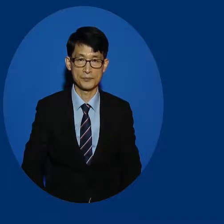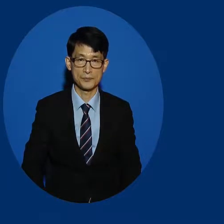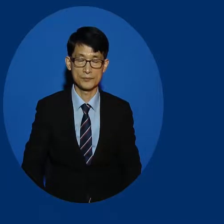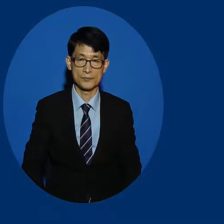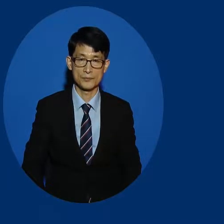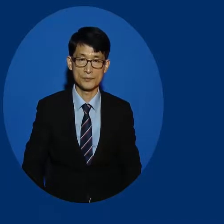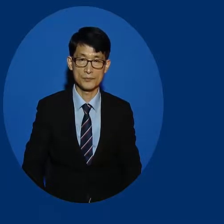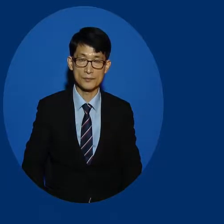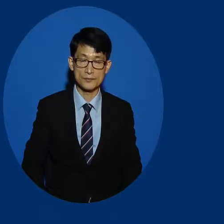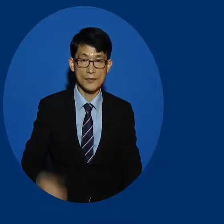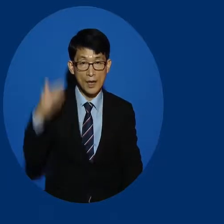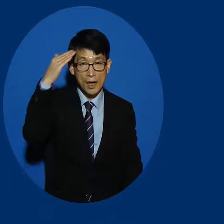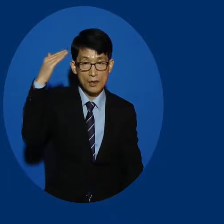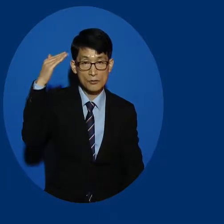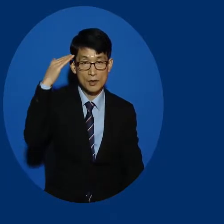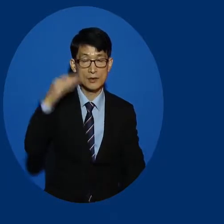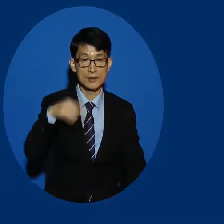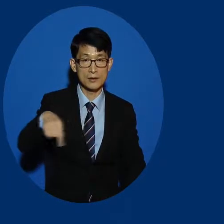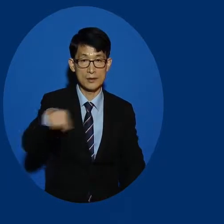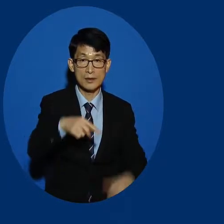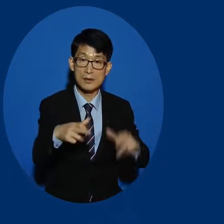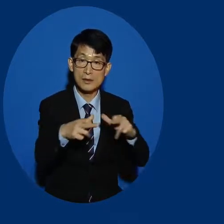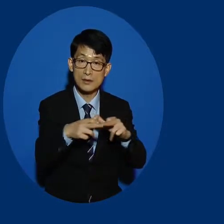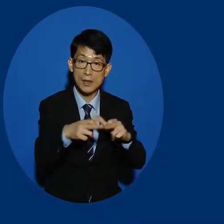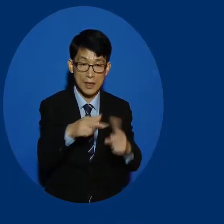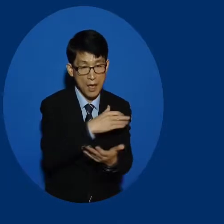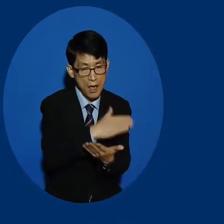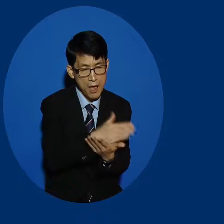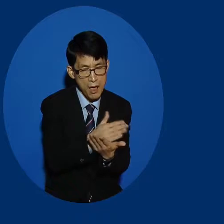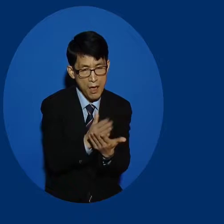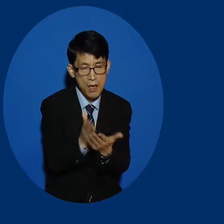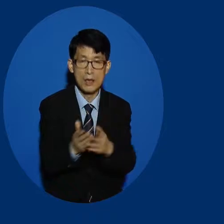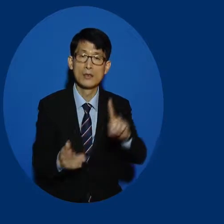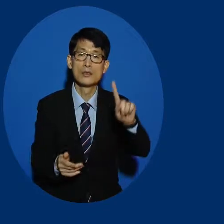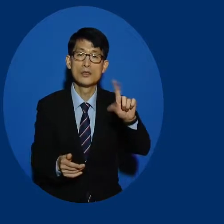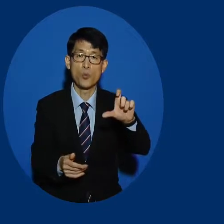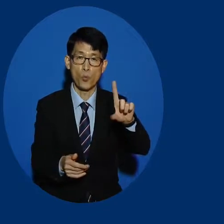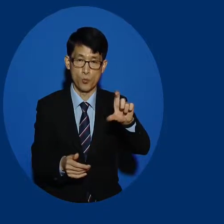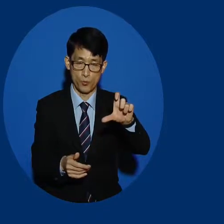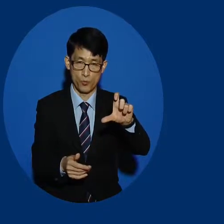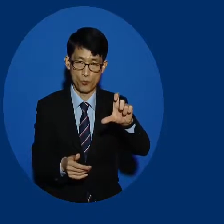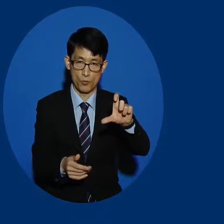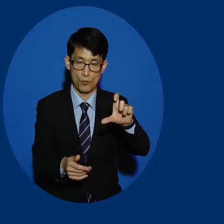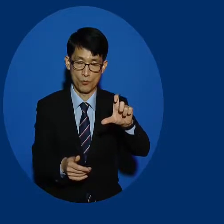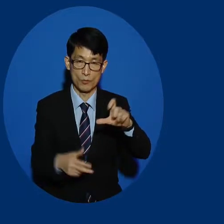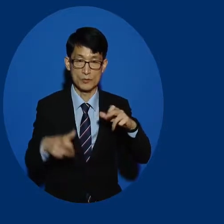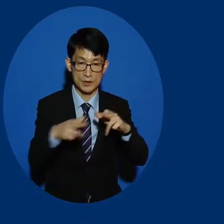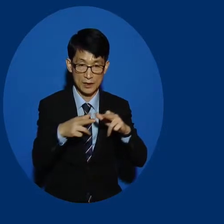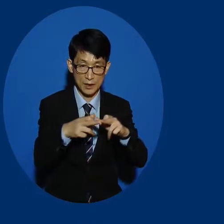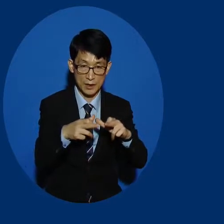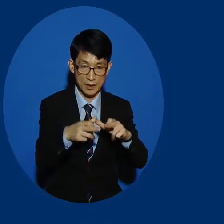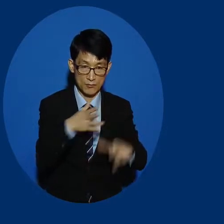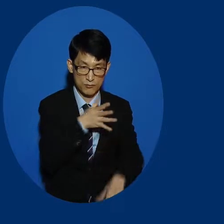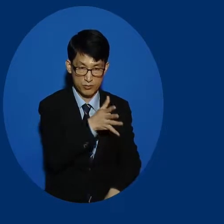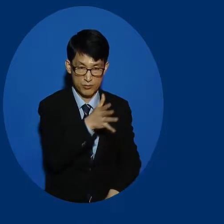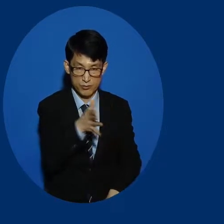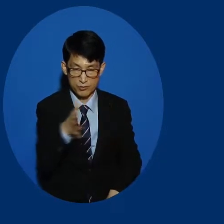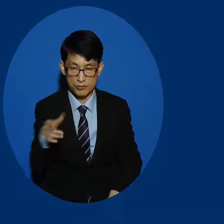장애는 우리나라의 경우에 그 종류만 해도 15종입니다. 장애 유형에